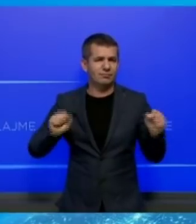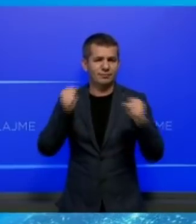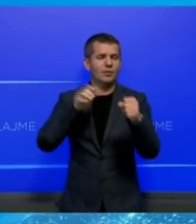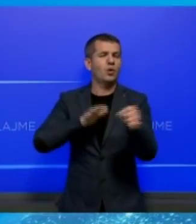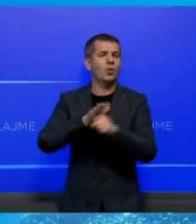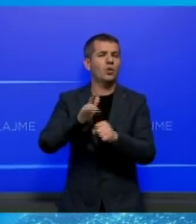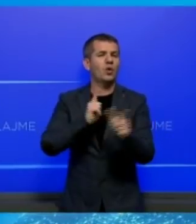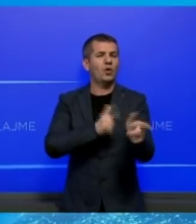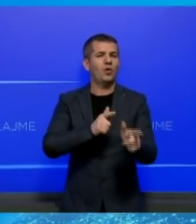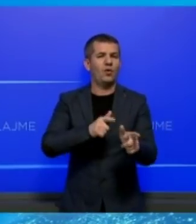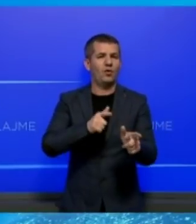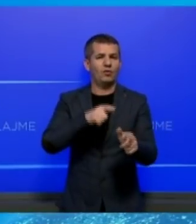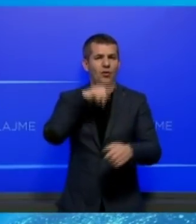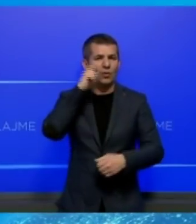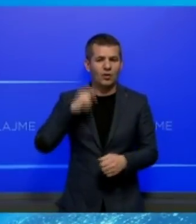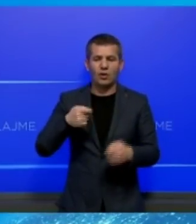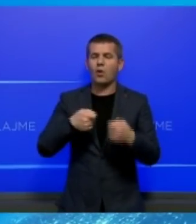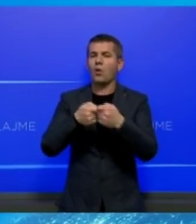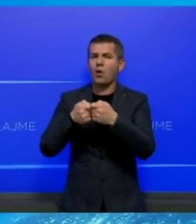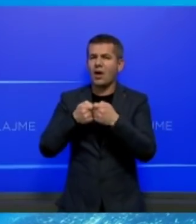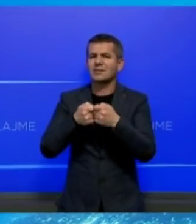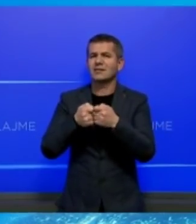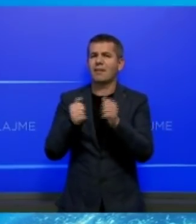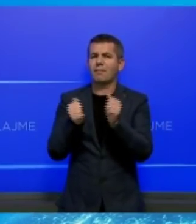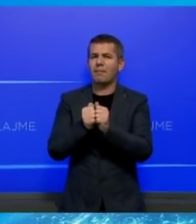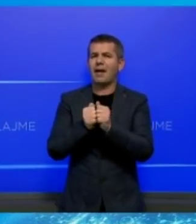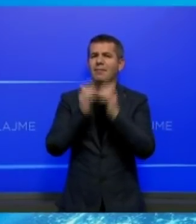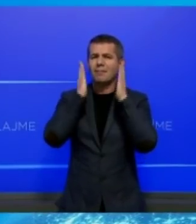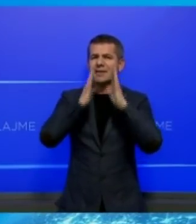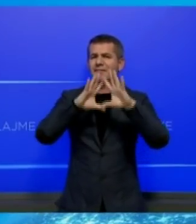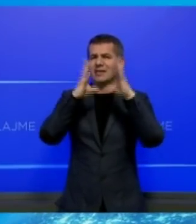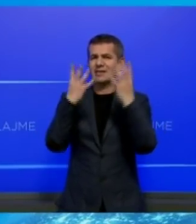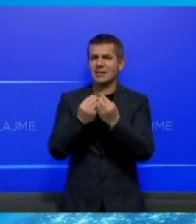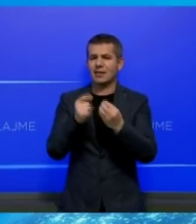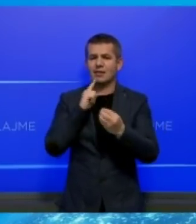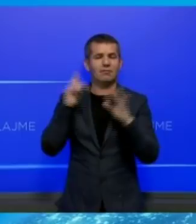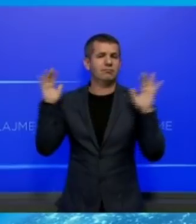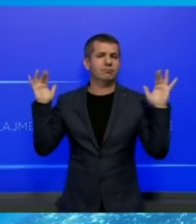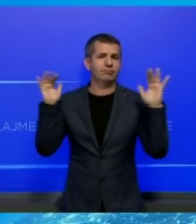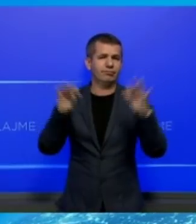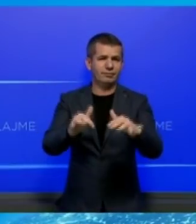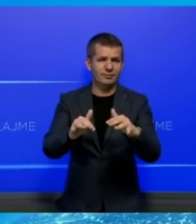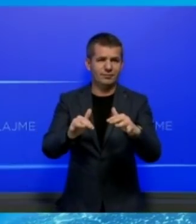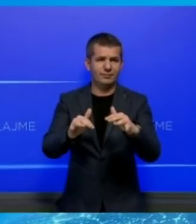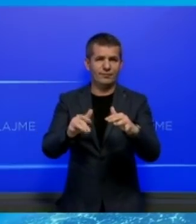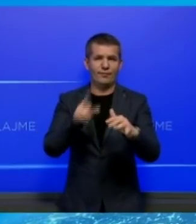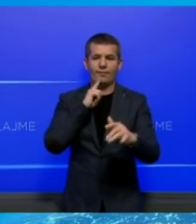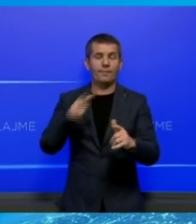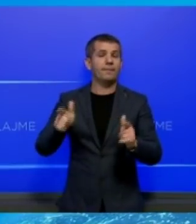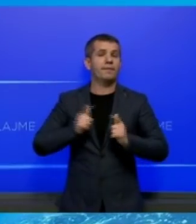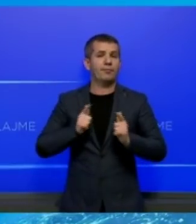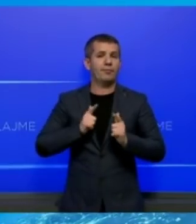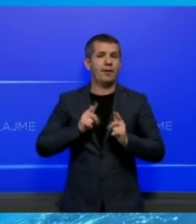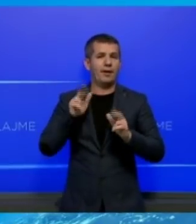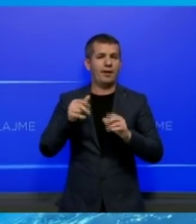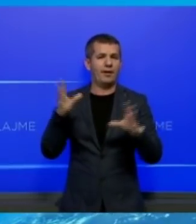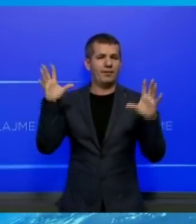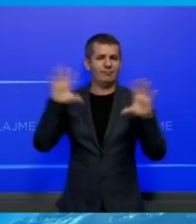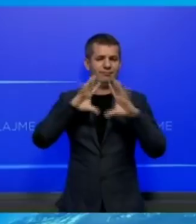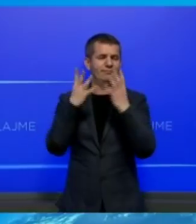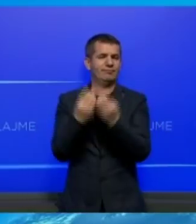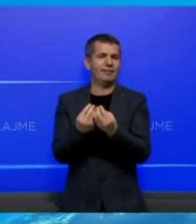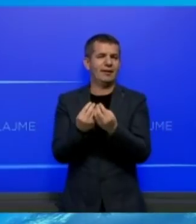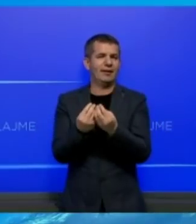Ukrainë. Partitë, shoqatat dhe bashkësitë fetare e kishin organizuar atë dhe organizatorët prisnin që të merrnin pjesë vetëm rreth 4000